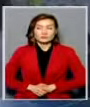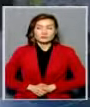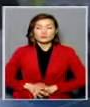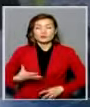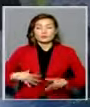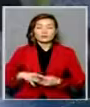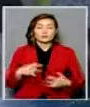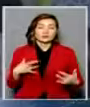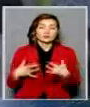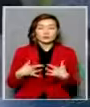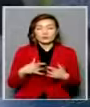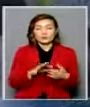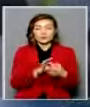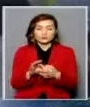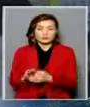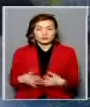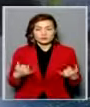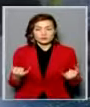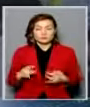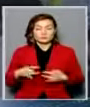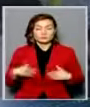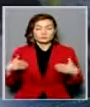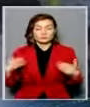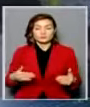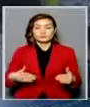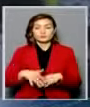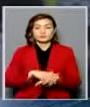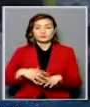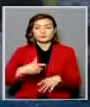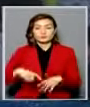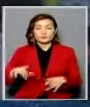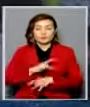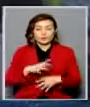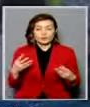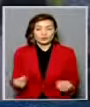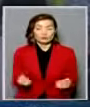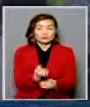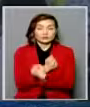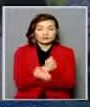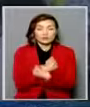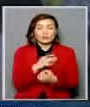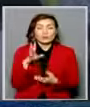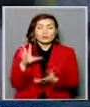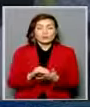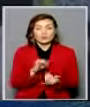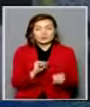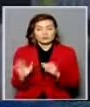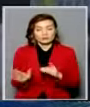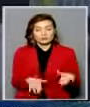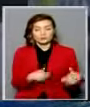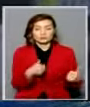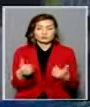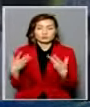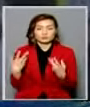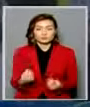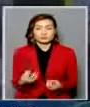Все артисты Атырау объединились сегодня, чтобы поздравить местное население с праздником Курусу. Пусть все плохое останется